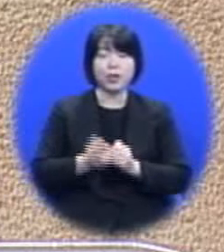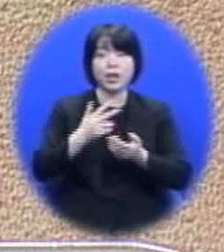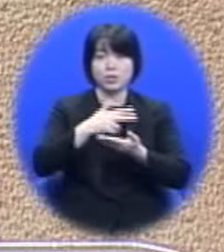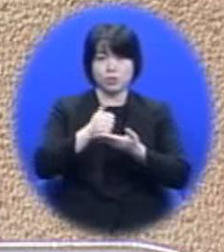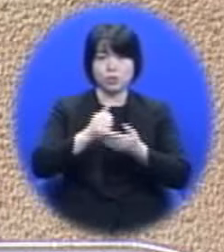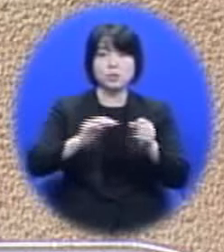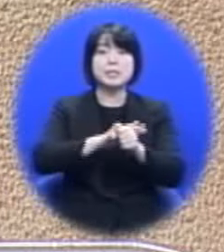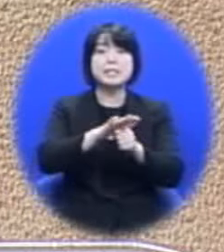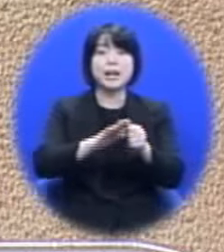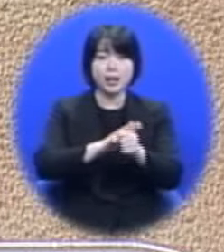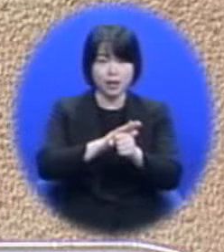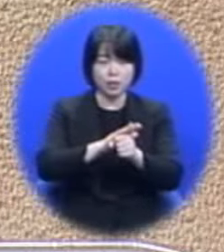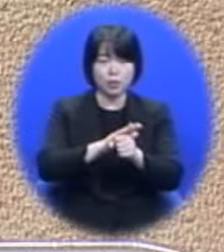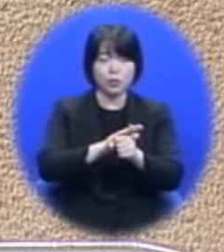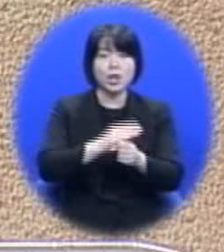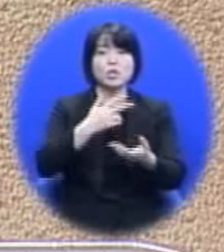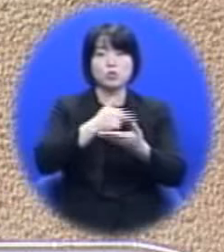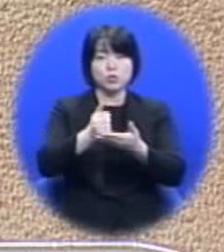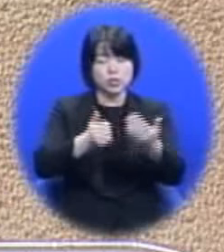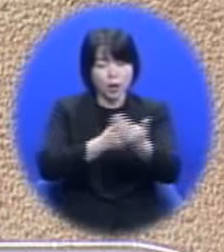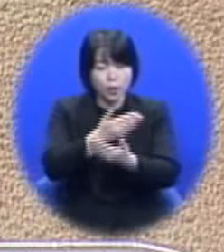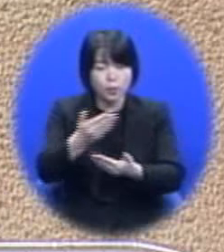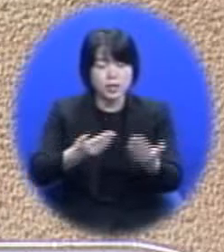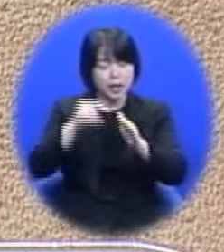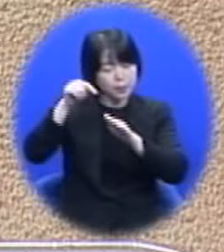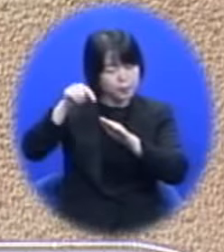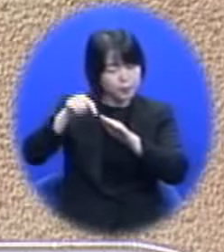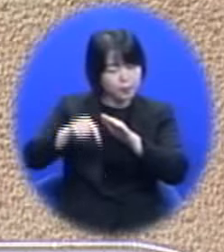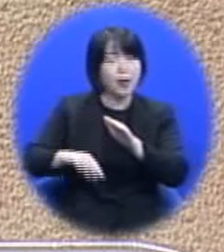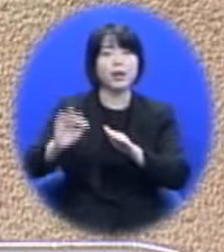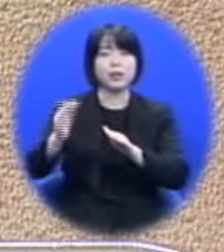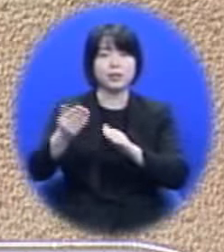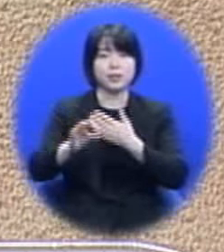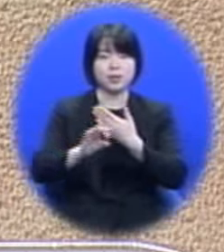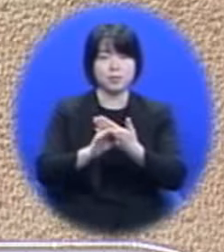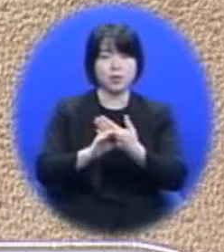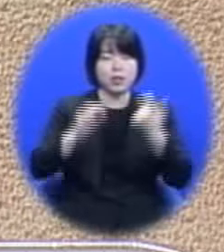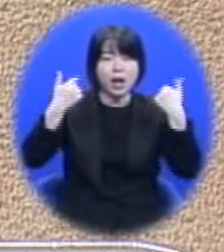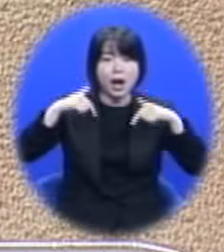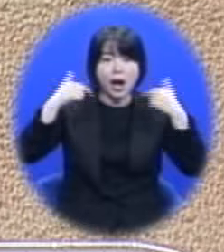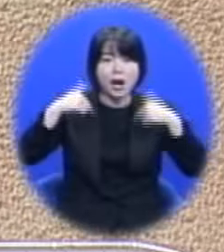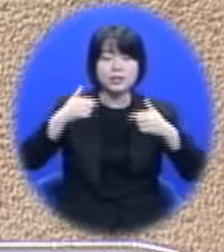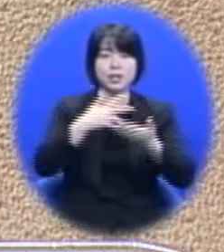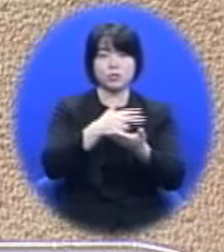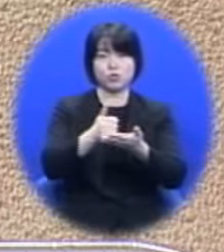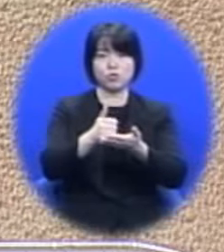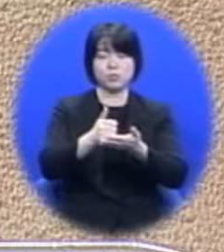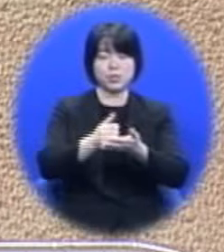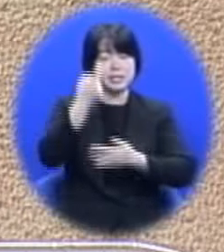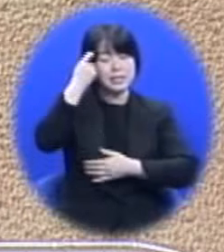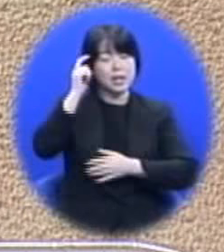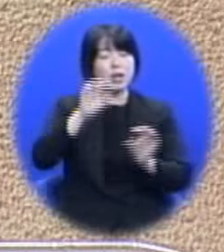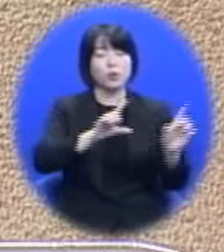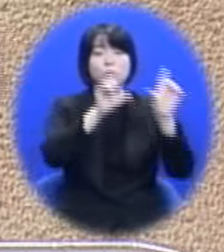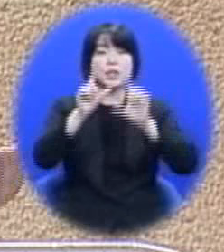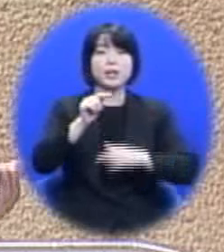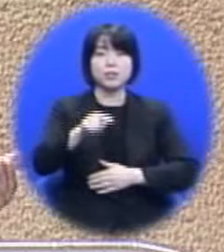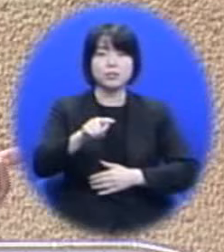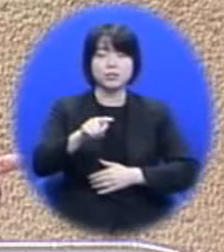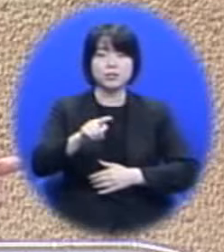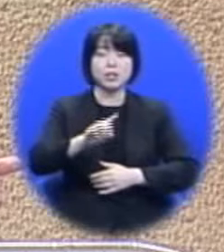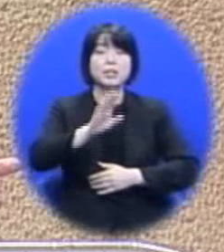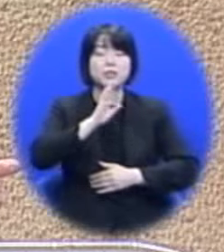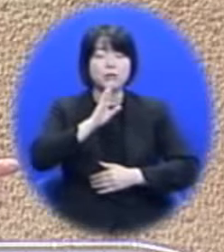주님을 사랑하고 주님과 교제가 깊어지면서 항상 주님을 생각하고 사는 것은 지극히